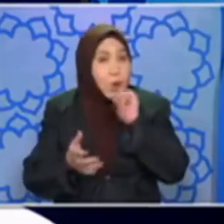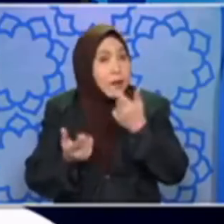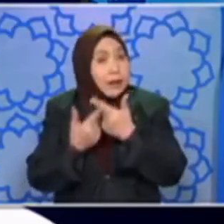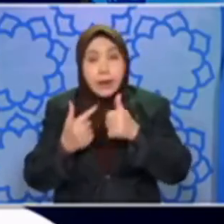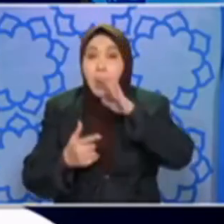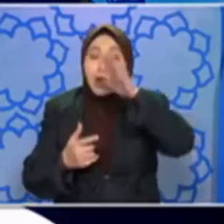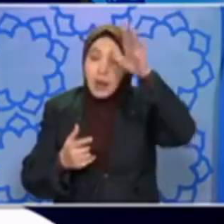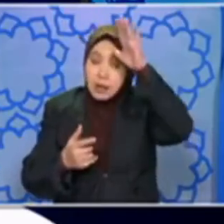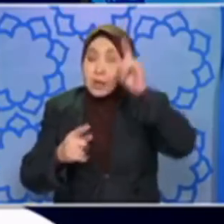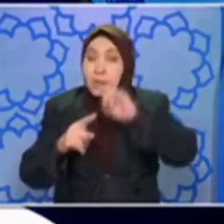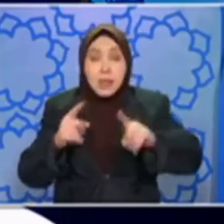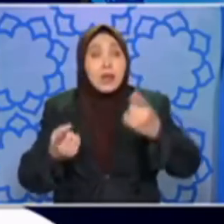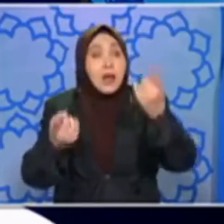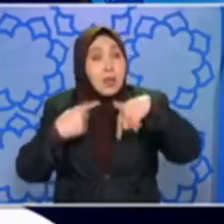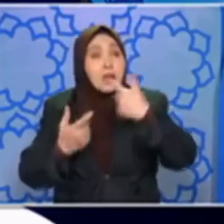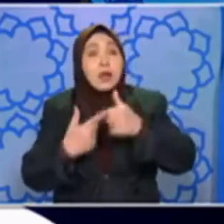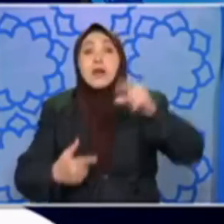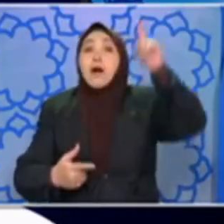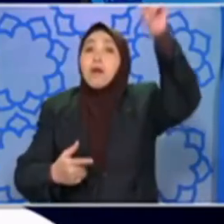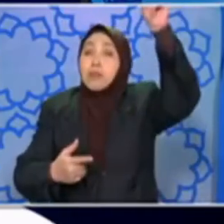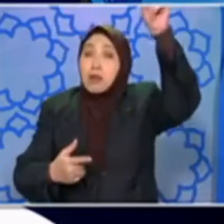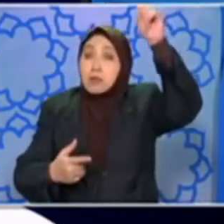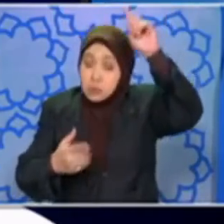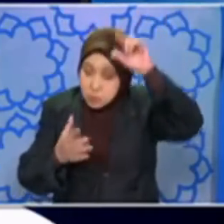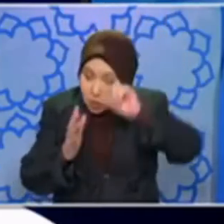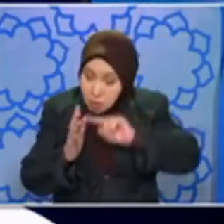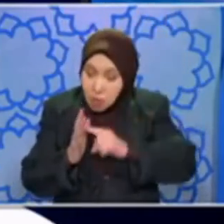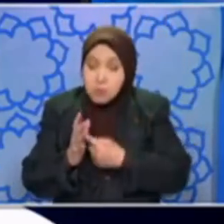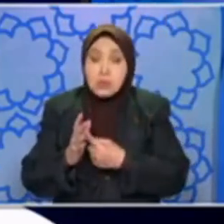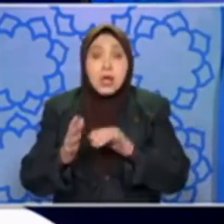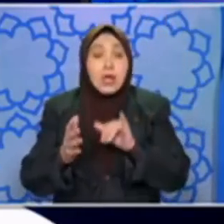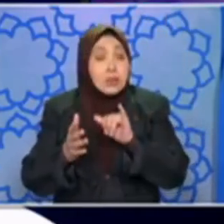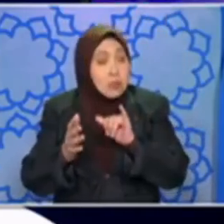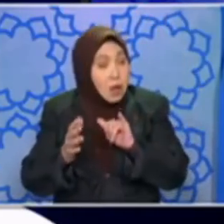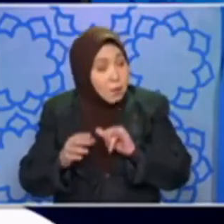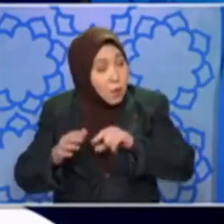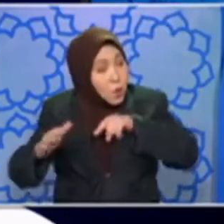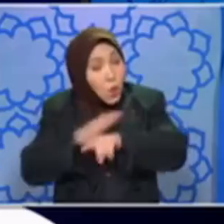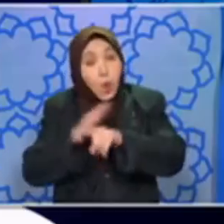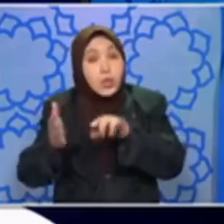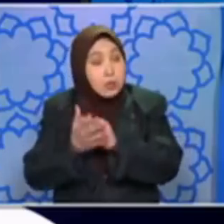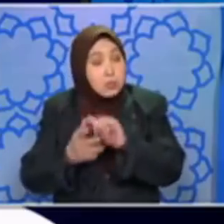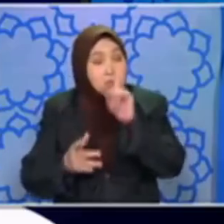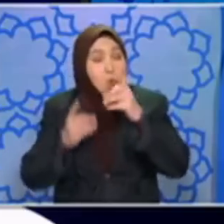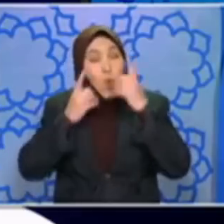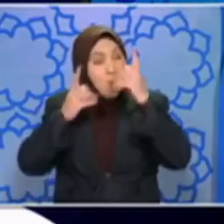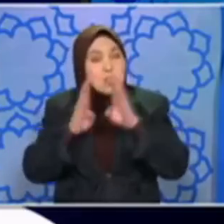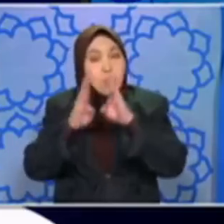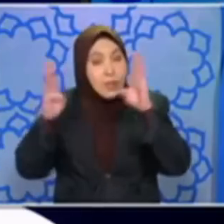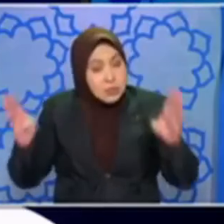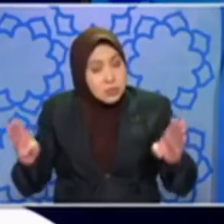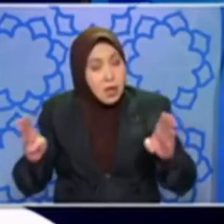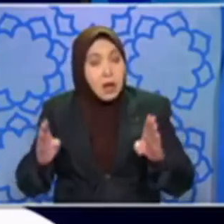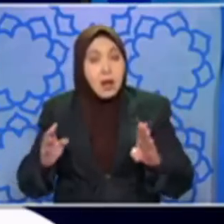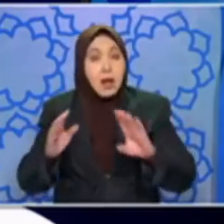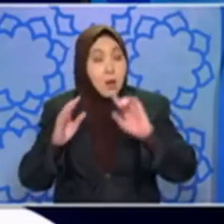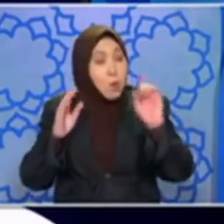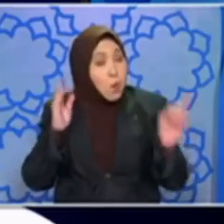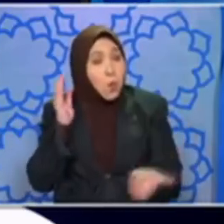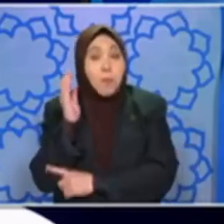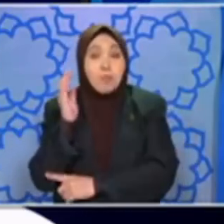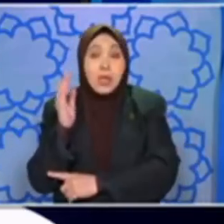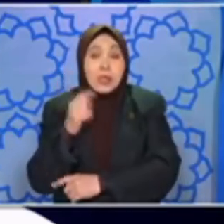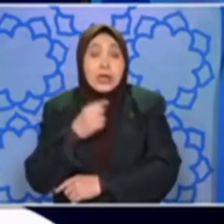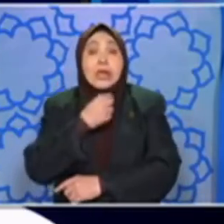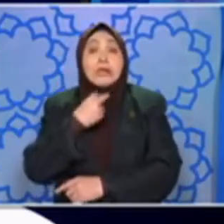daripada Allah Subhanahu Wa Taala, dan membunuh itu adalah satu dosa yang besar. Jadi hukum menggugurkan,